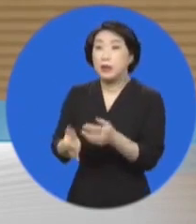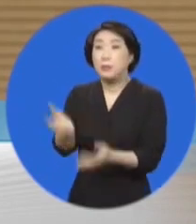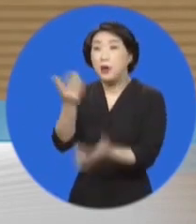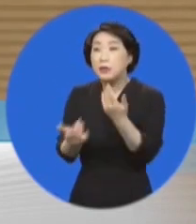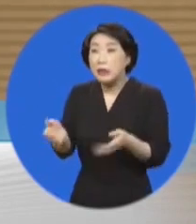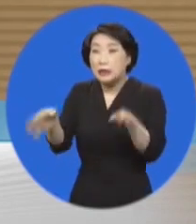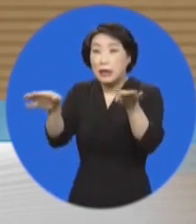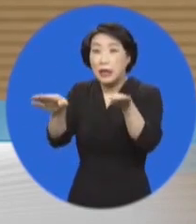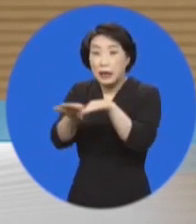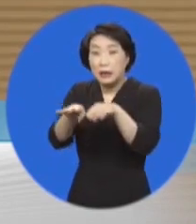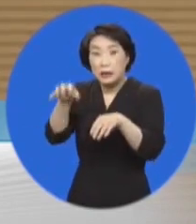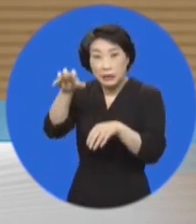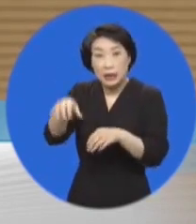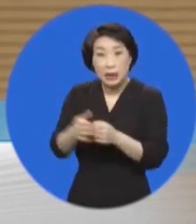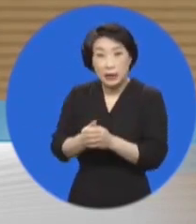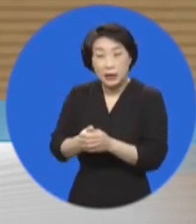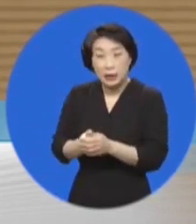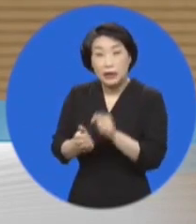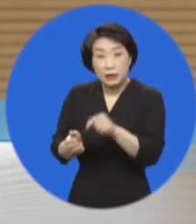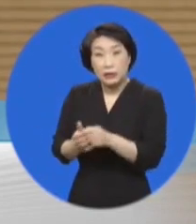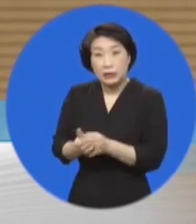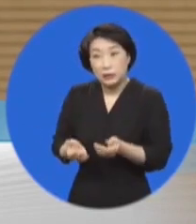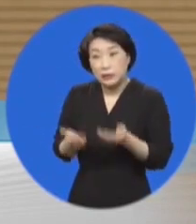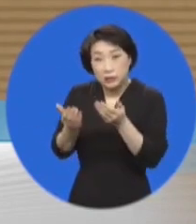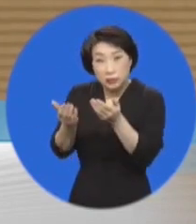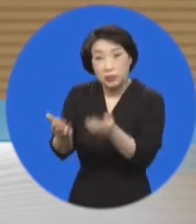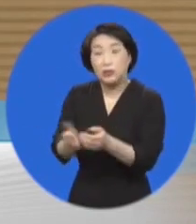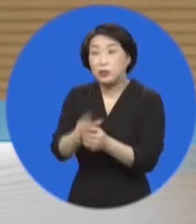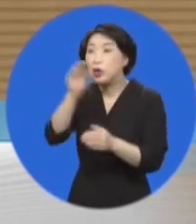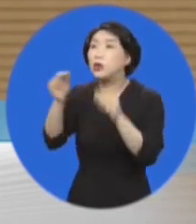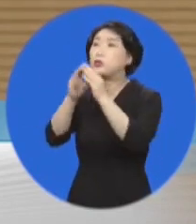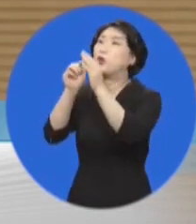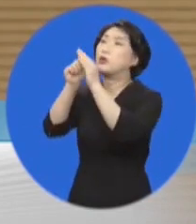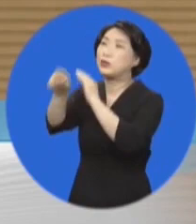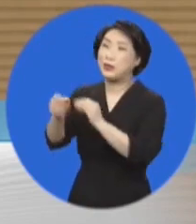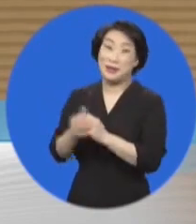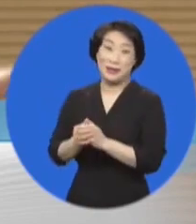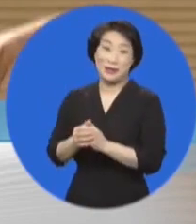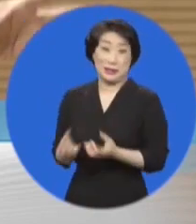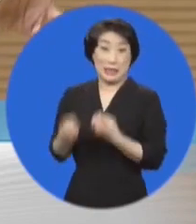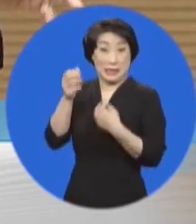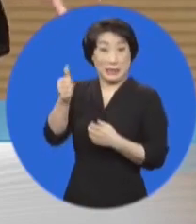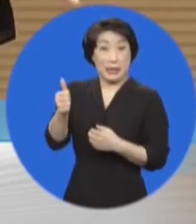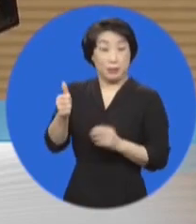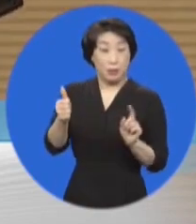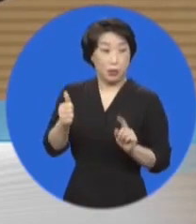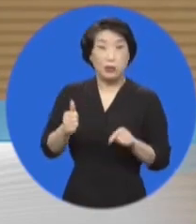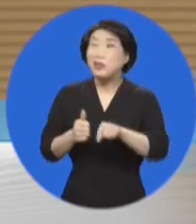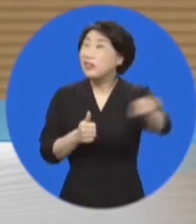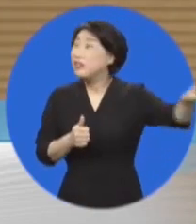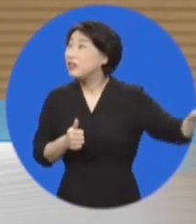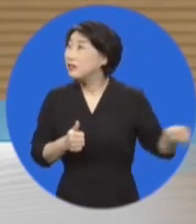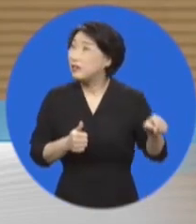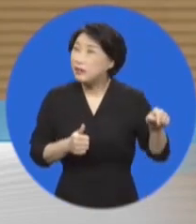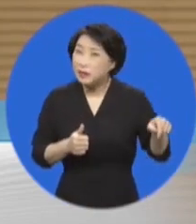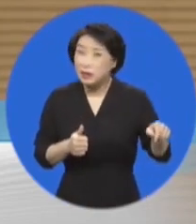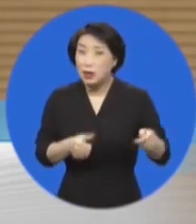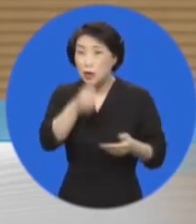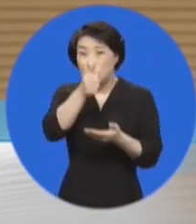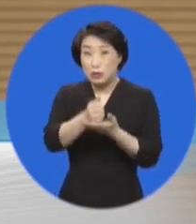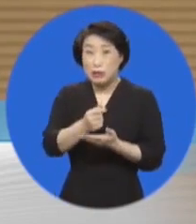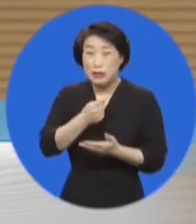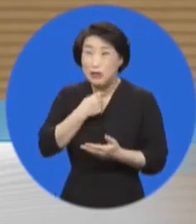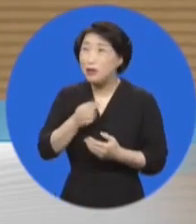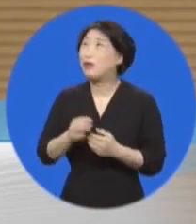번제단에 쏟고 성소에 들어가 제사장이에요. 우리 백성이 이와 같은